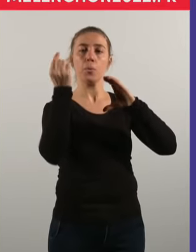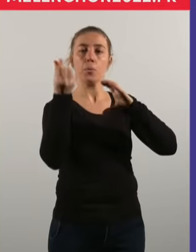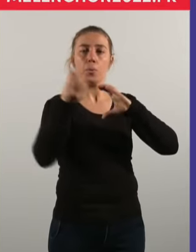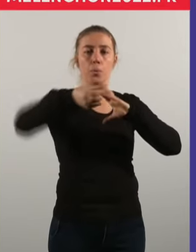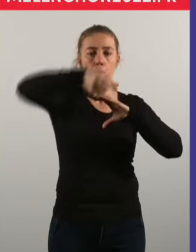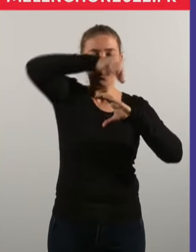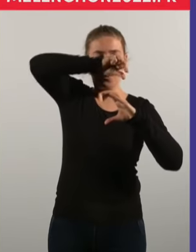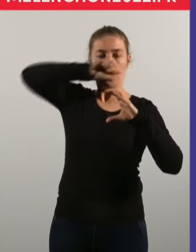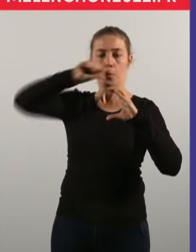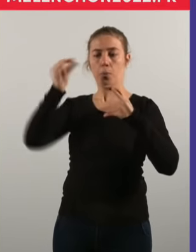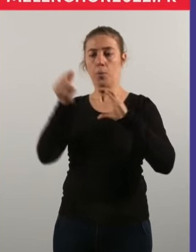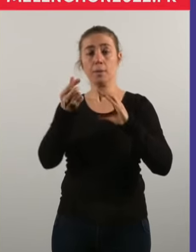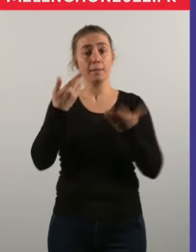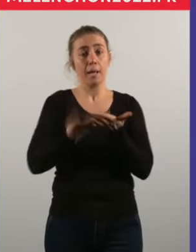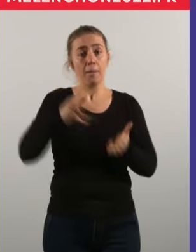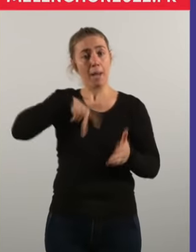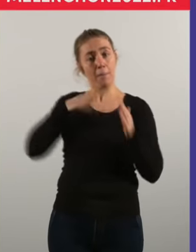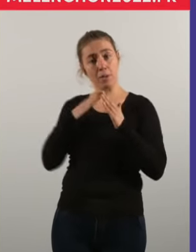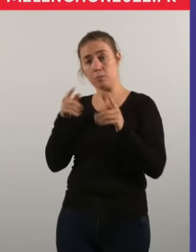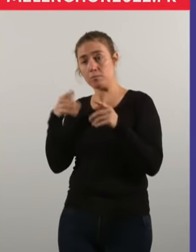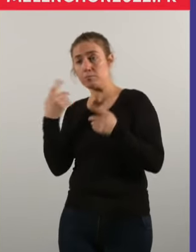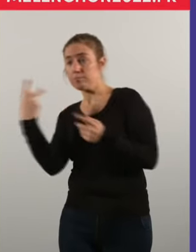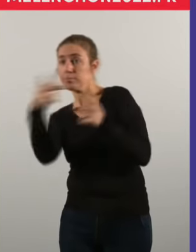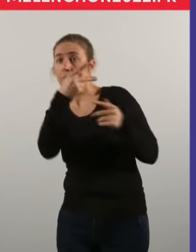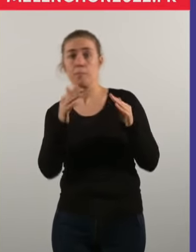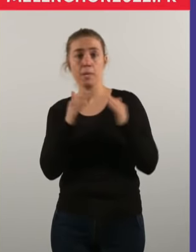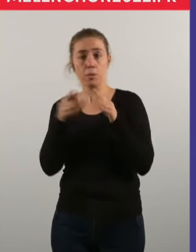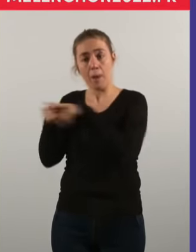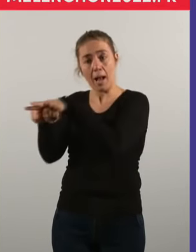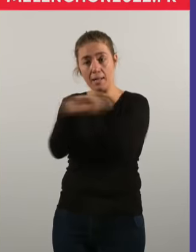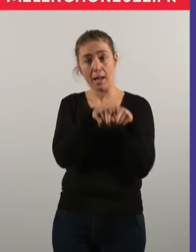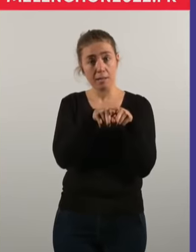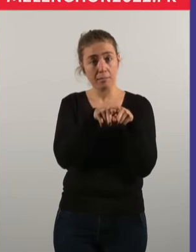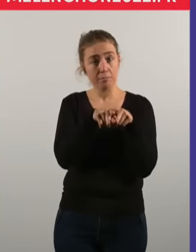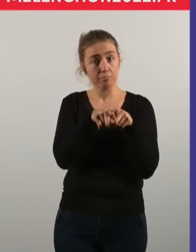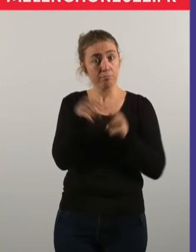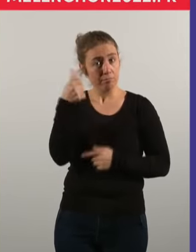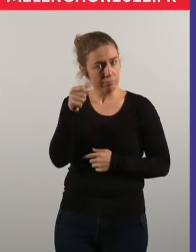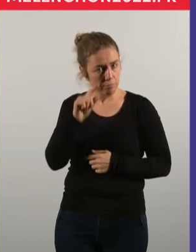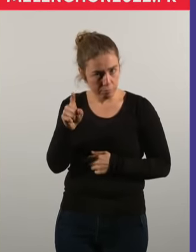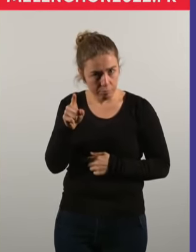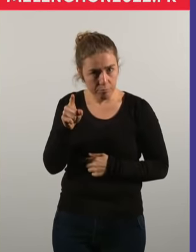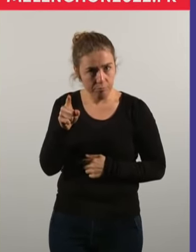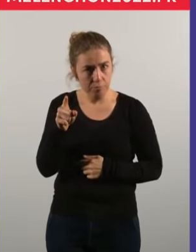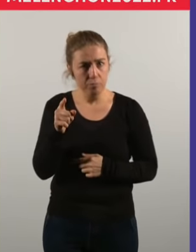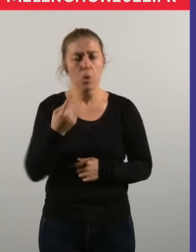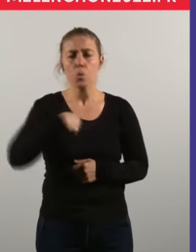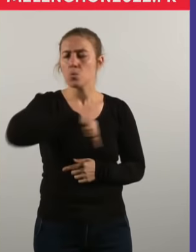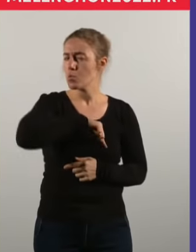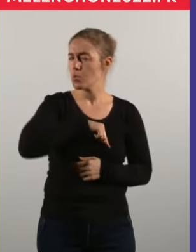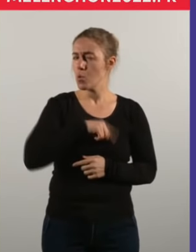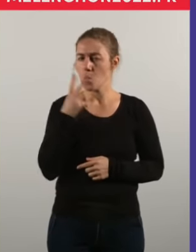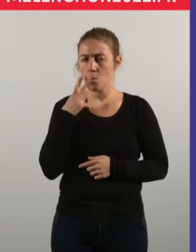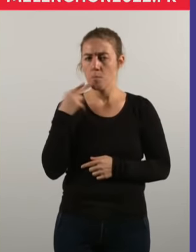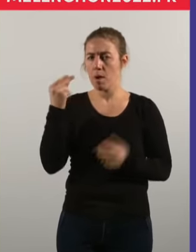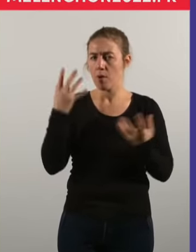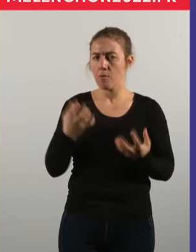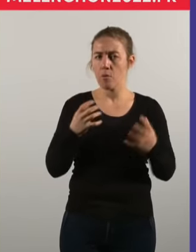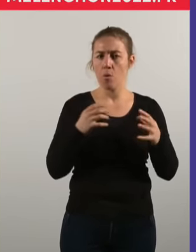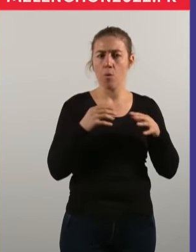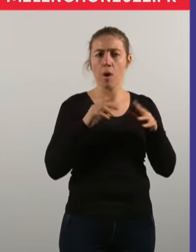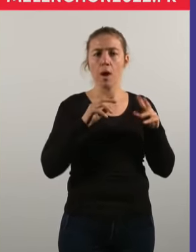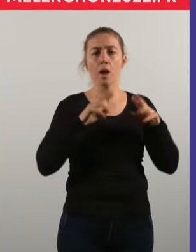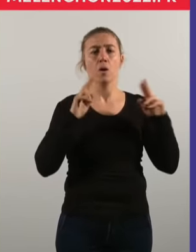pas seulement notre maison commune. Maintenant que nous autres, êtres humains, nous sommes lancés à la conquête de l'immensité